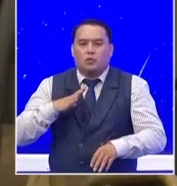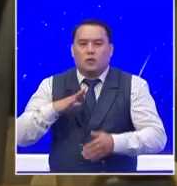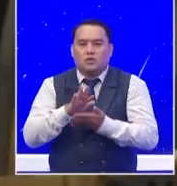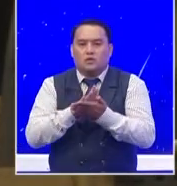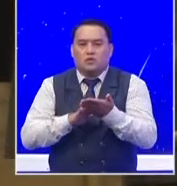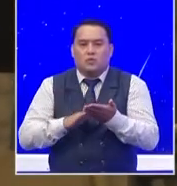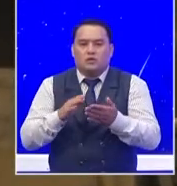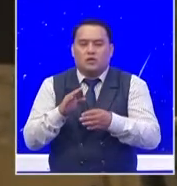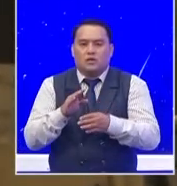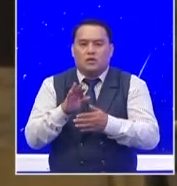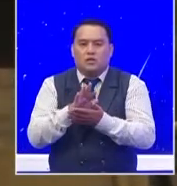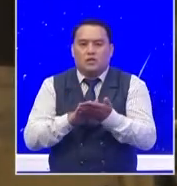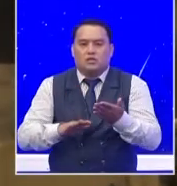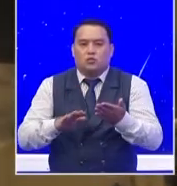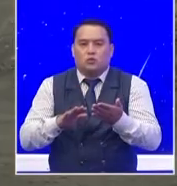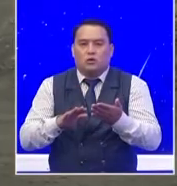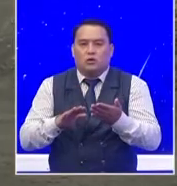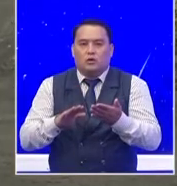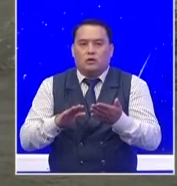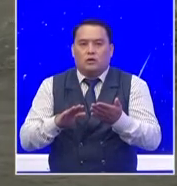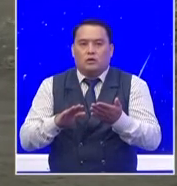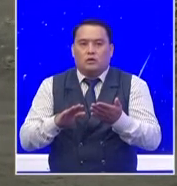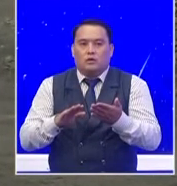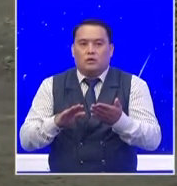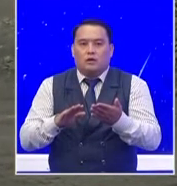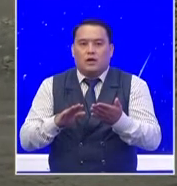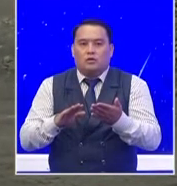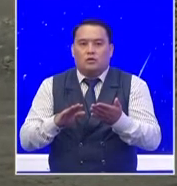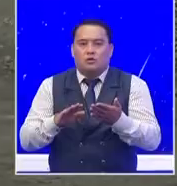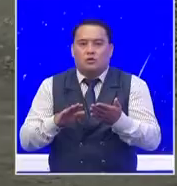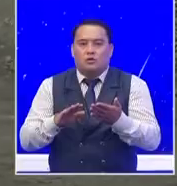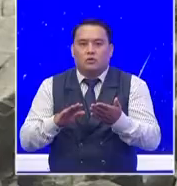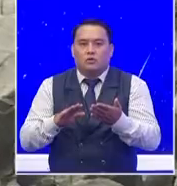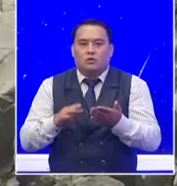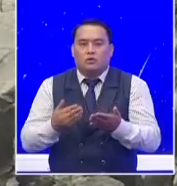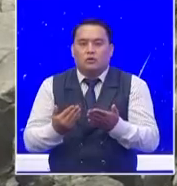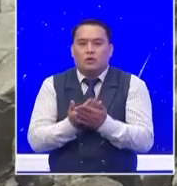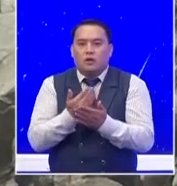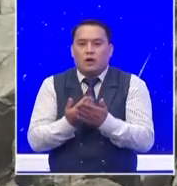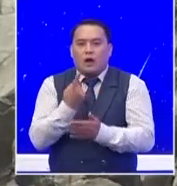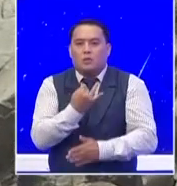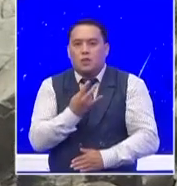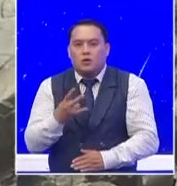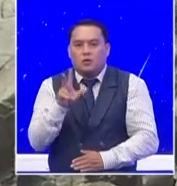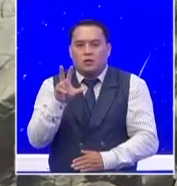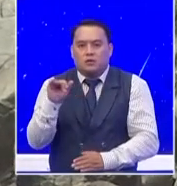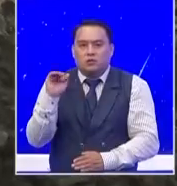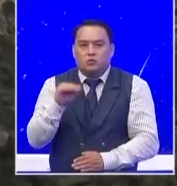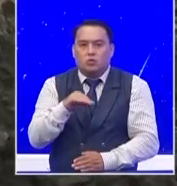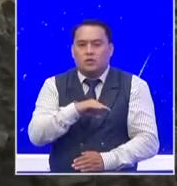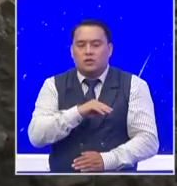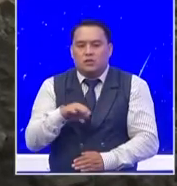25 миллионов тонн дизельного топлива. На сегодня закуплено ровно половина. Потребность в угле 1 миллион 340 тысяч